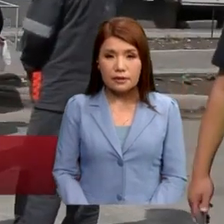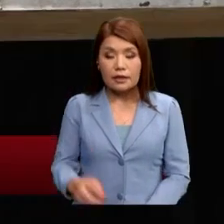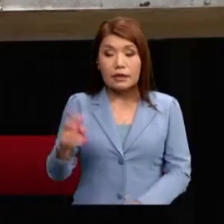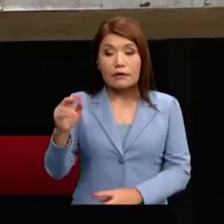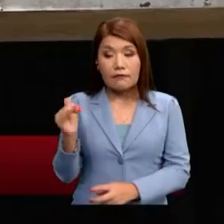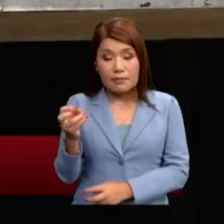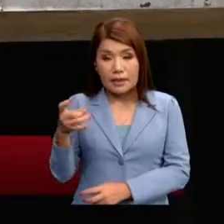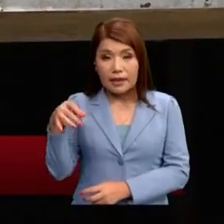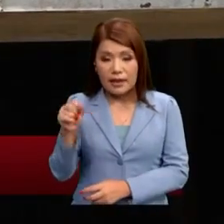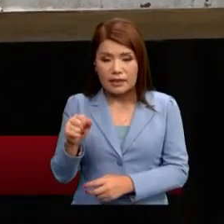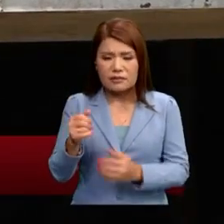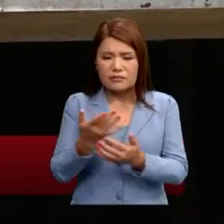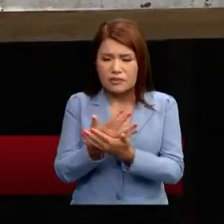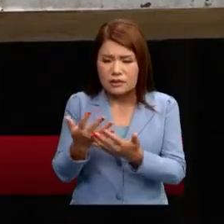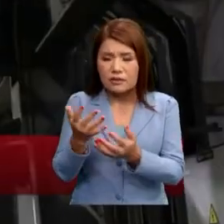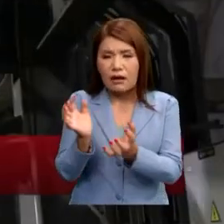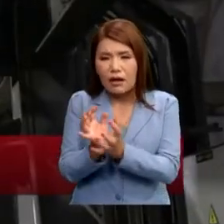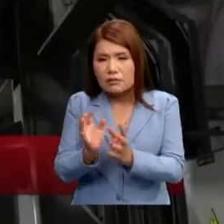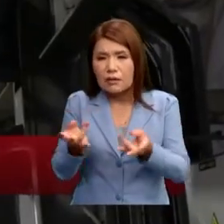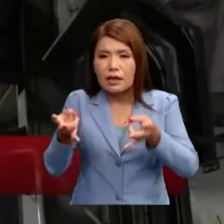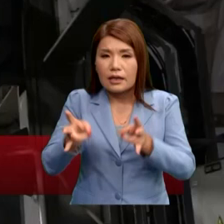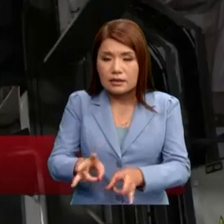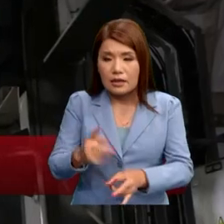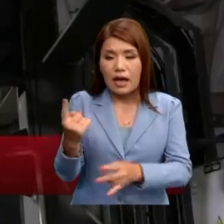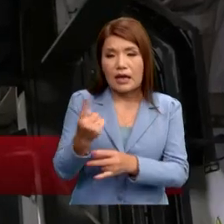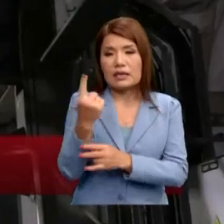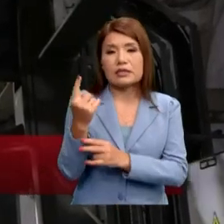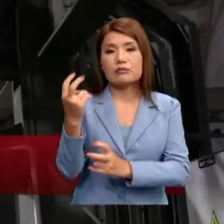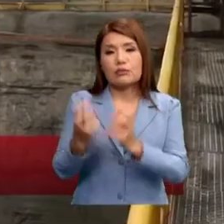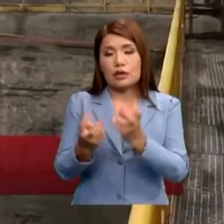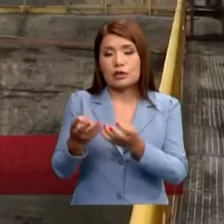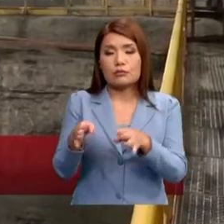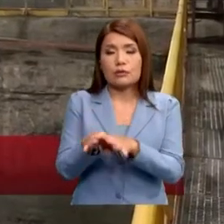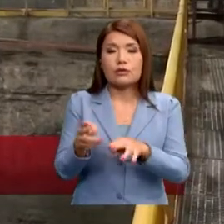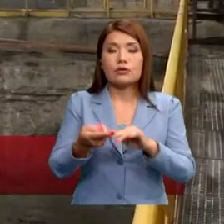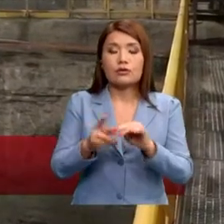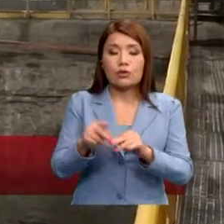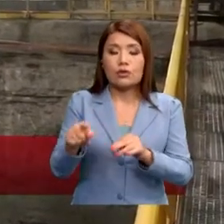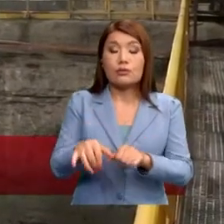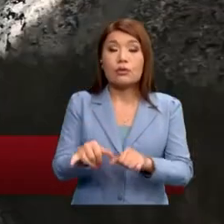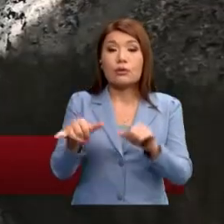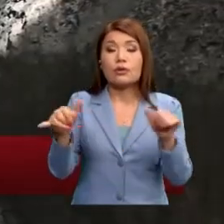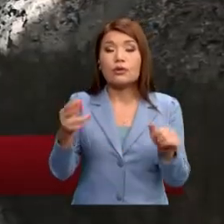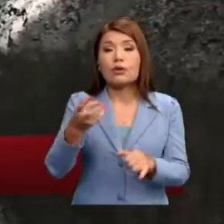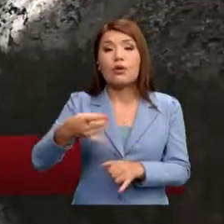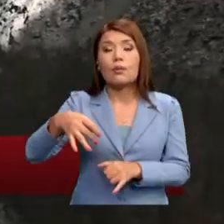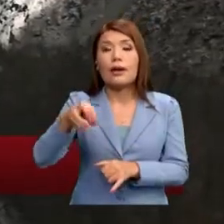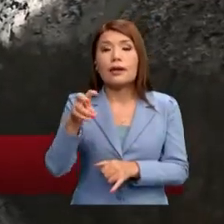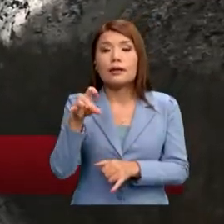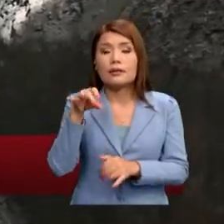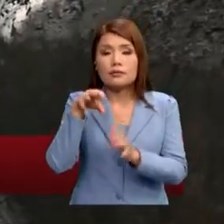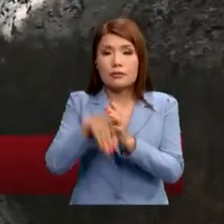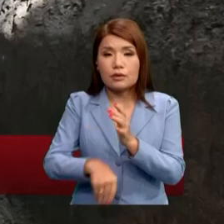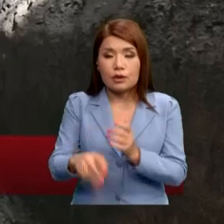Фабрика шлам қалдықтарын байытуға маманданған әлемдегі жалғыз кәсіпорын, баламасы жоқ. Қазір нысан Дөң тау-кен байыту комбинатының